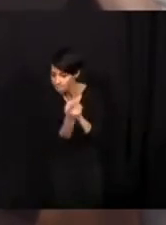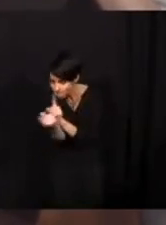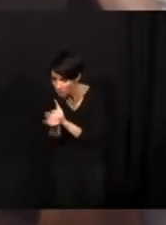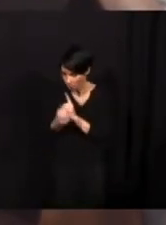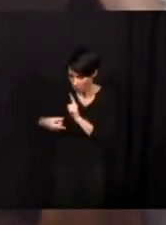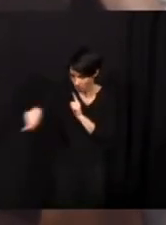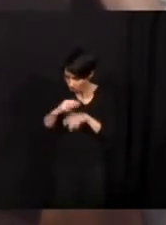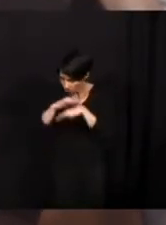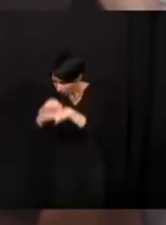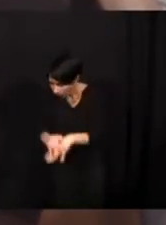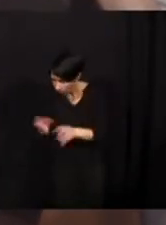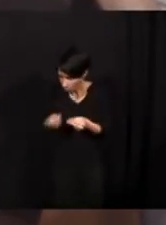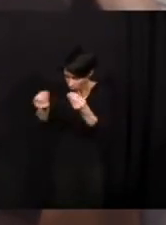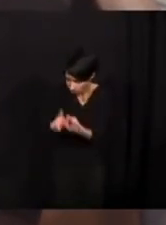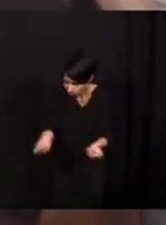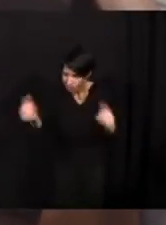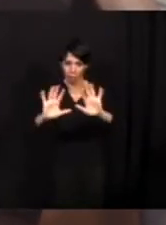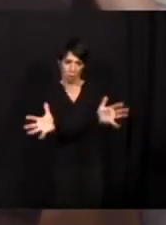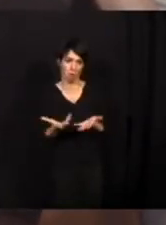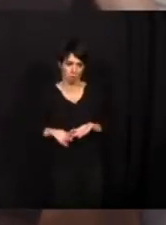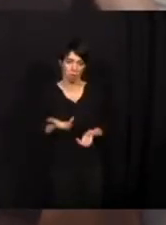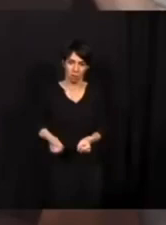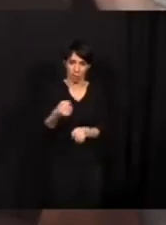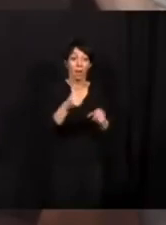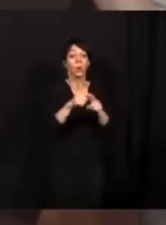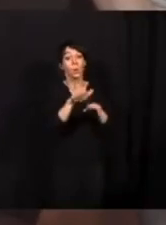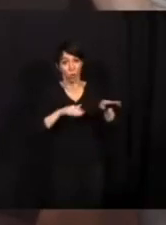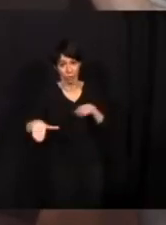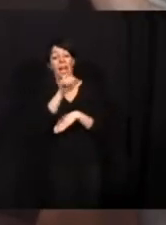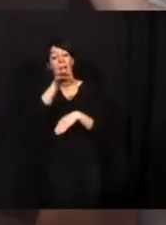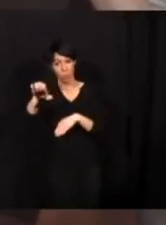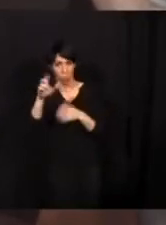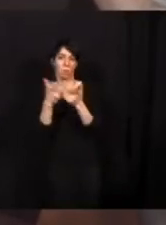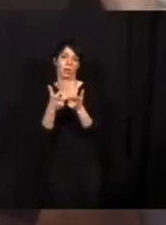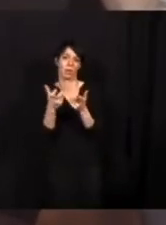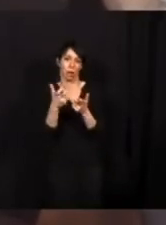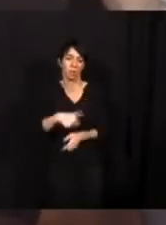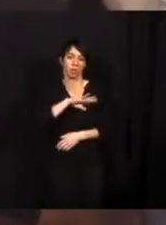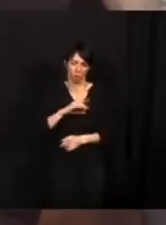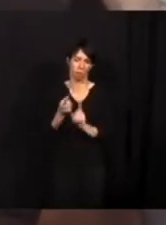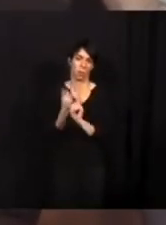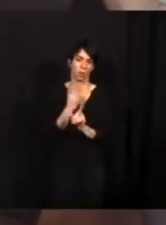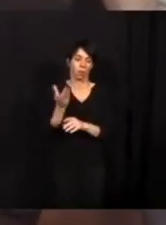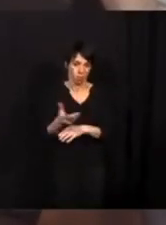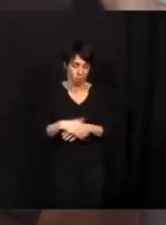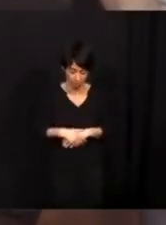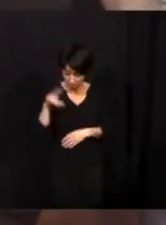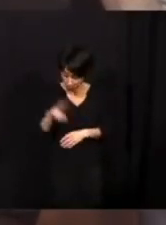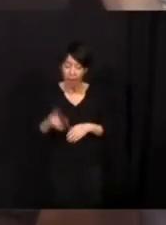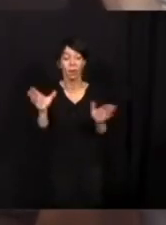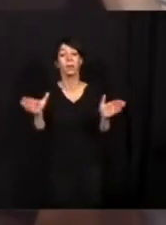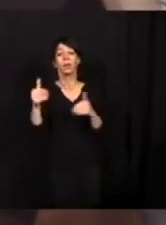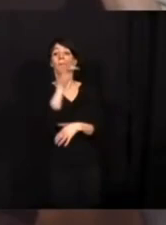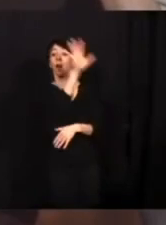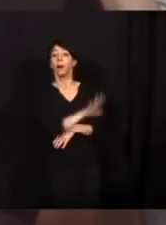vous parler des violences subies par les jeunes pris en charge au sein de l'aide sociale à l'enfance. Car la situation de la protection de l'enfance en